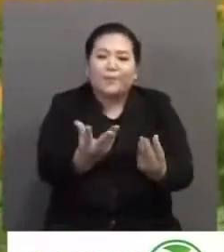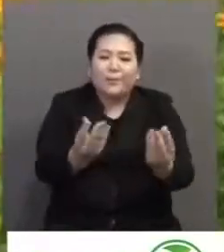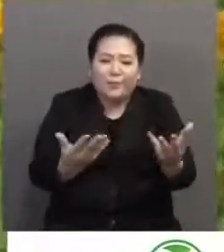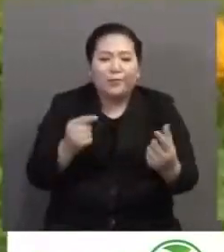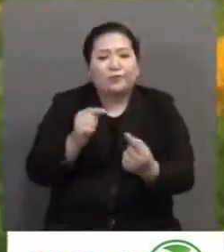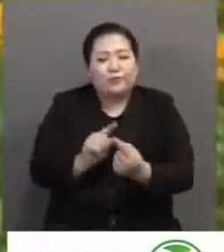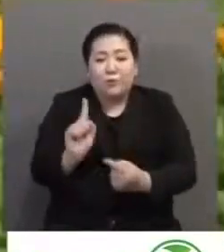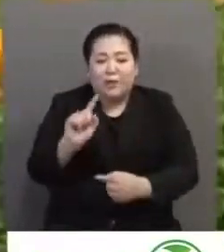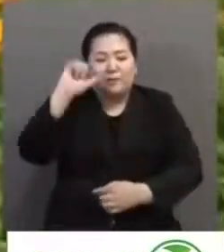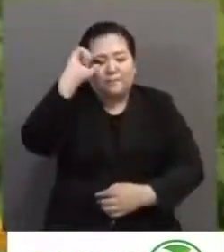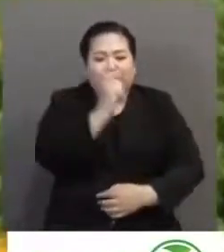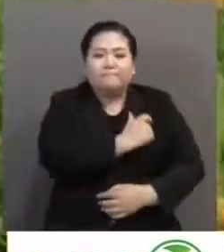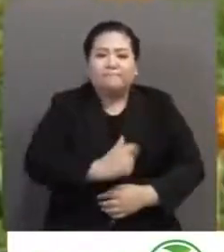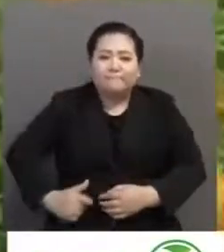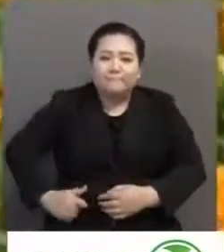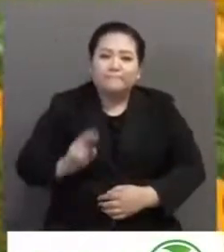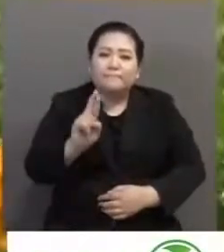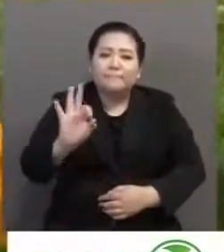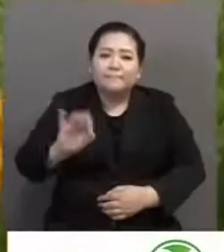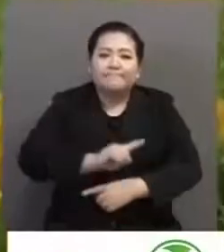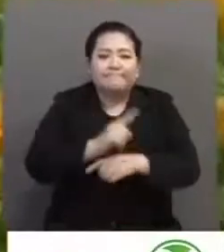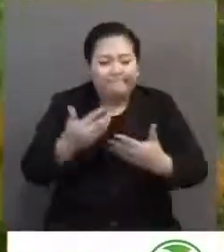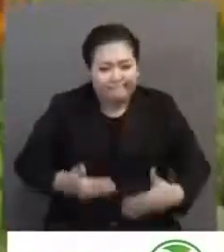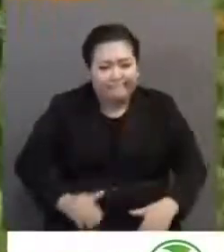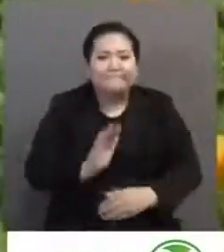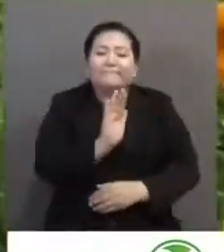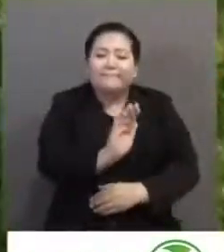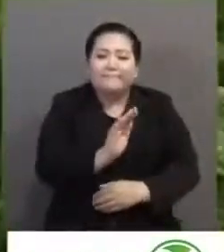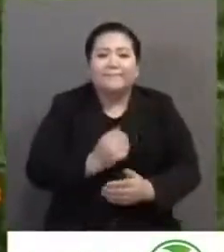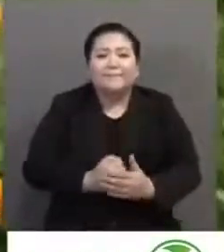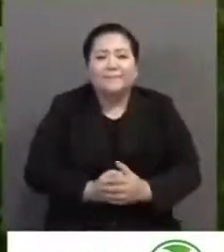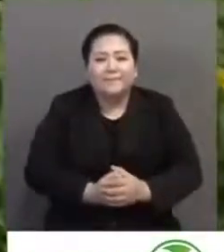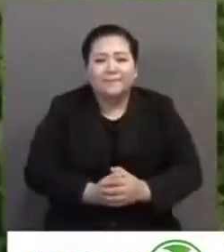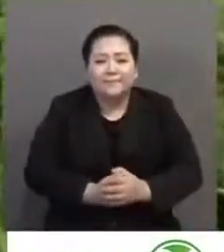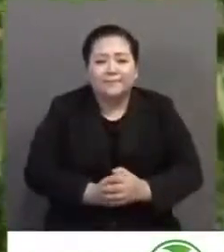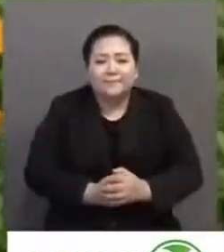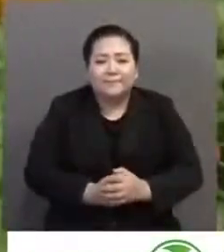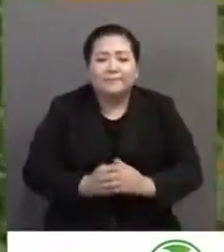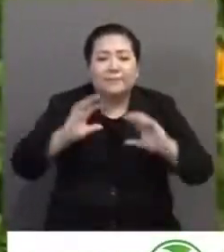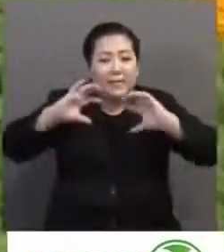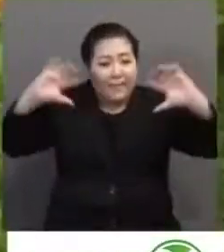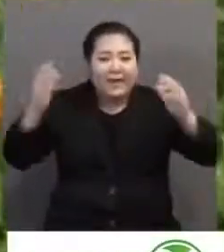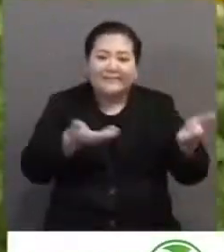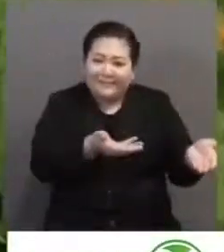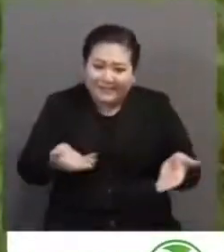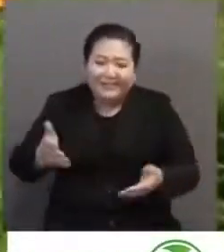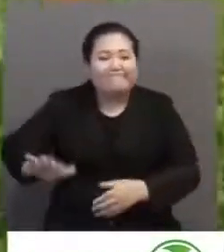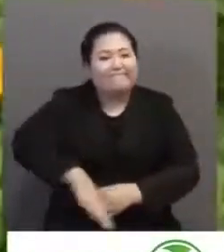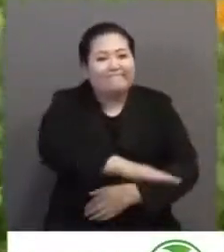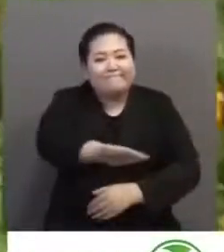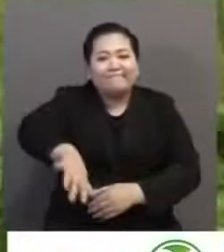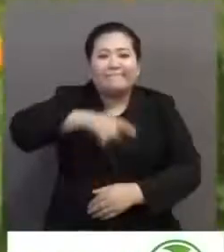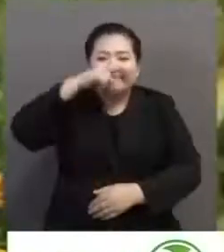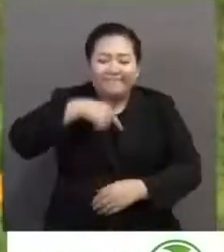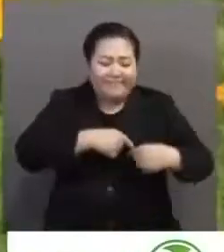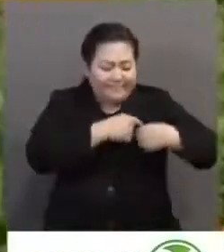ำวันพระราชสมภพพระบาทสมเด็จพระปรมินทรมหาภูมิพลอดุลยเดชรัฐบาลจึงได้เชิญชวนให้ประชาชนร่วมกัน